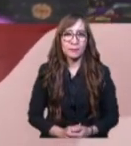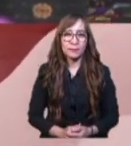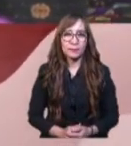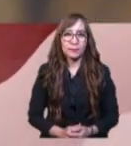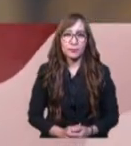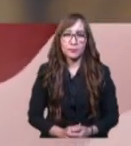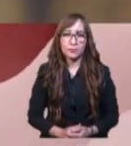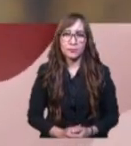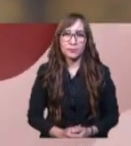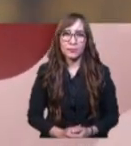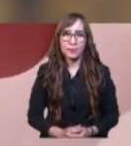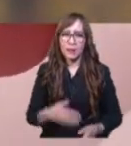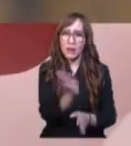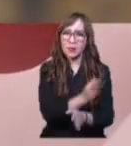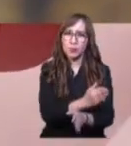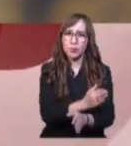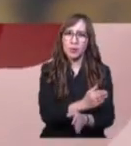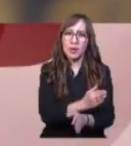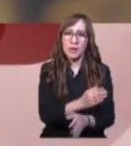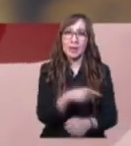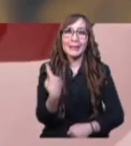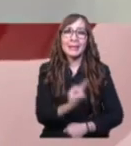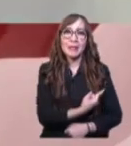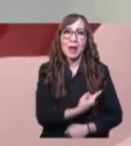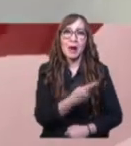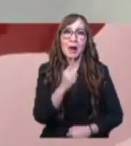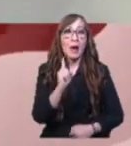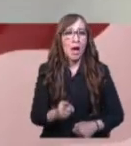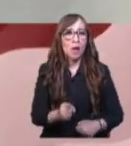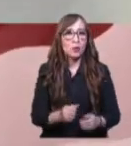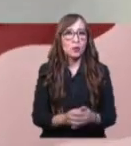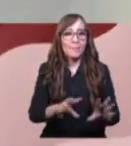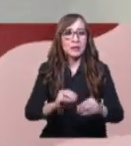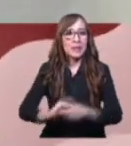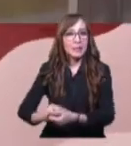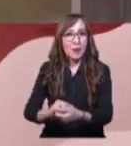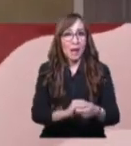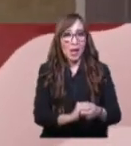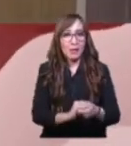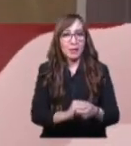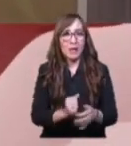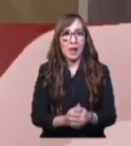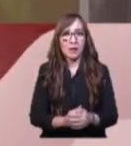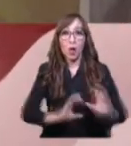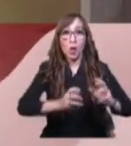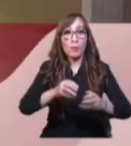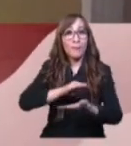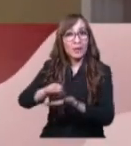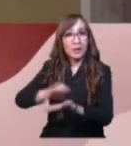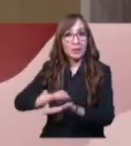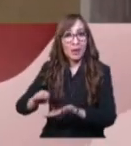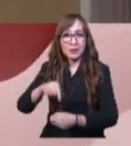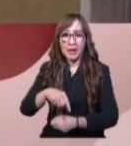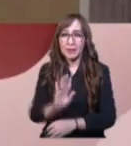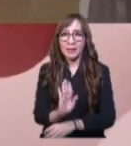bikin nyiapin kerjasama sama pihak ketiga untuk logistik itu, mereka sudah menyiapkan itu juga gitu. Jadi dengan adanya